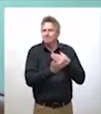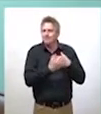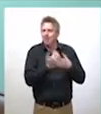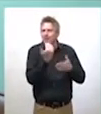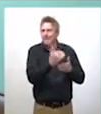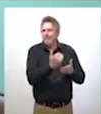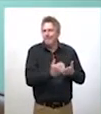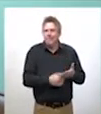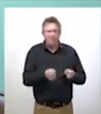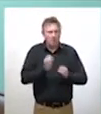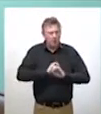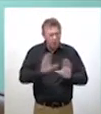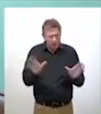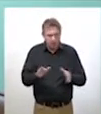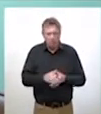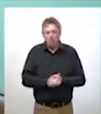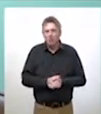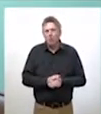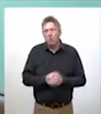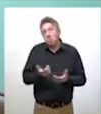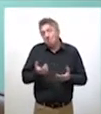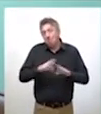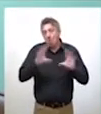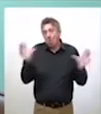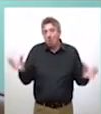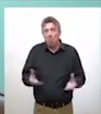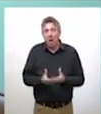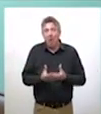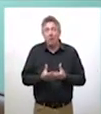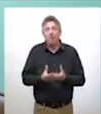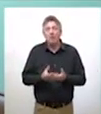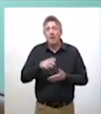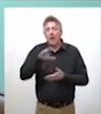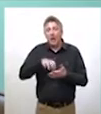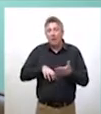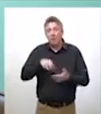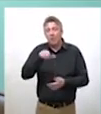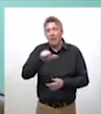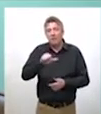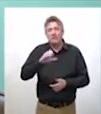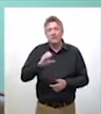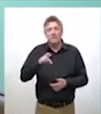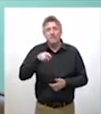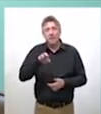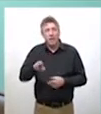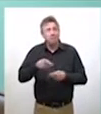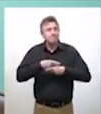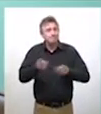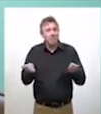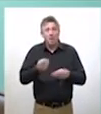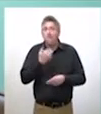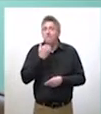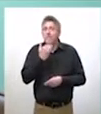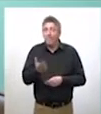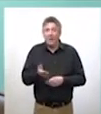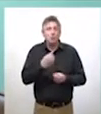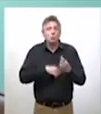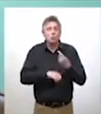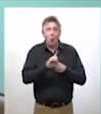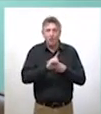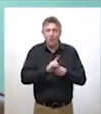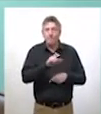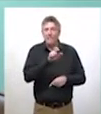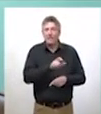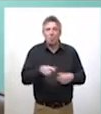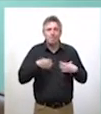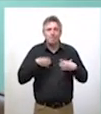pas communiquer sur l'ensemble du rapport ACPR. Seuls les membres du COS pouvaient en